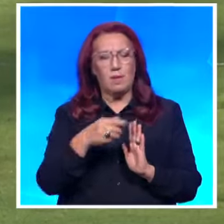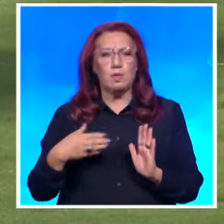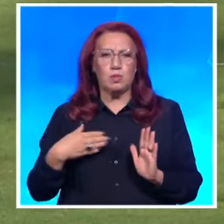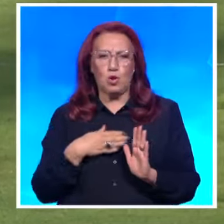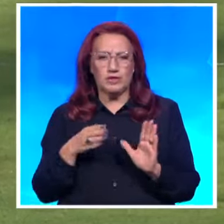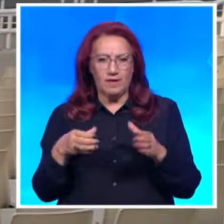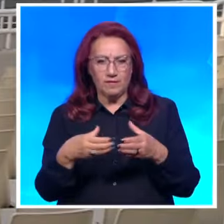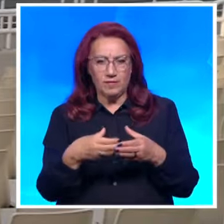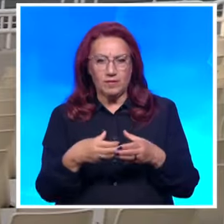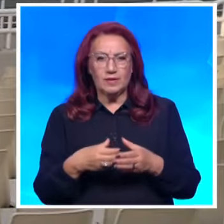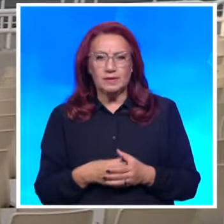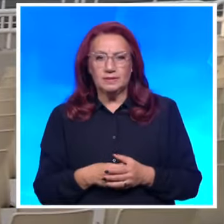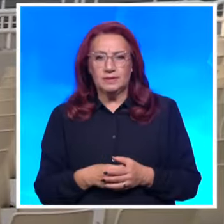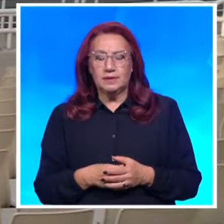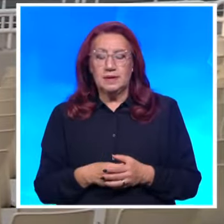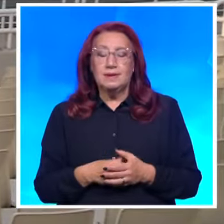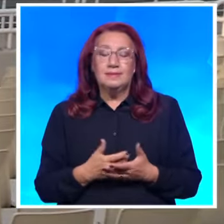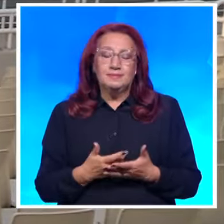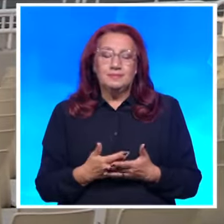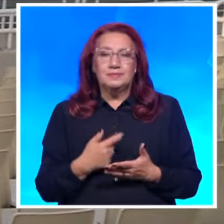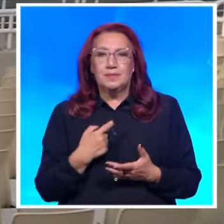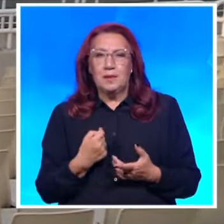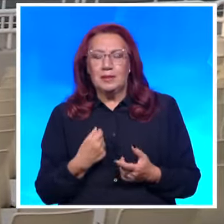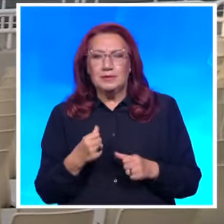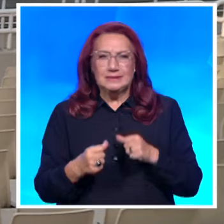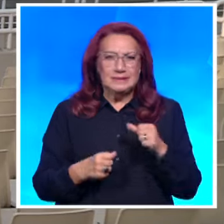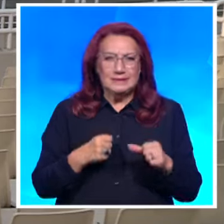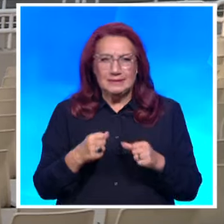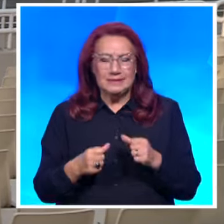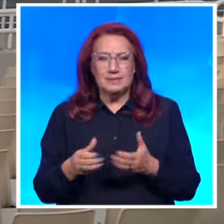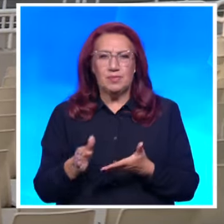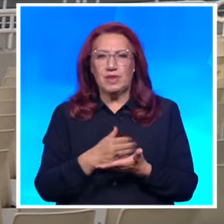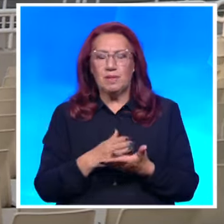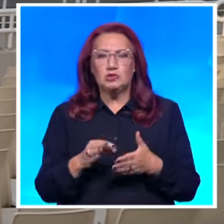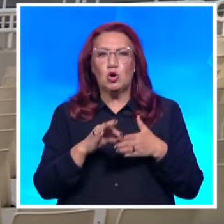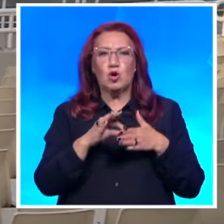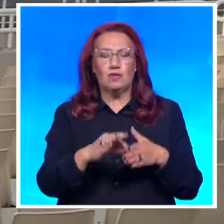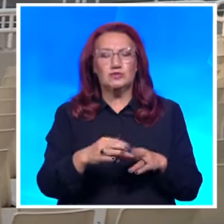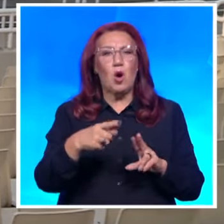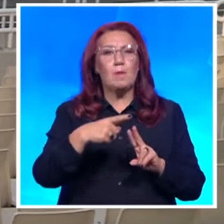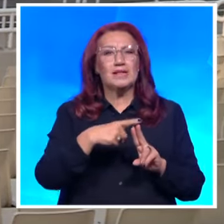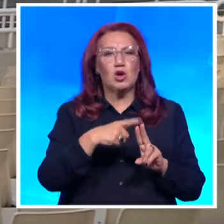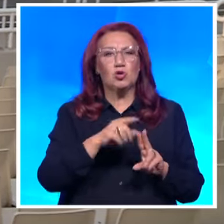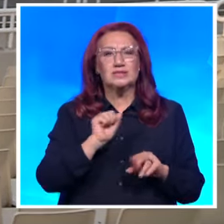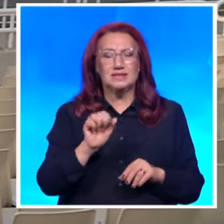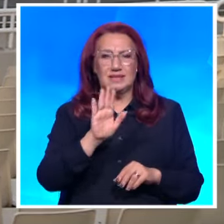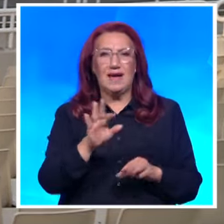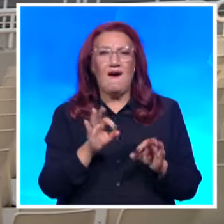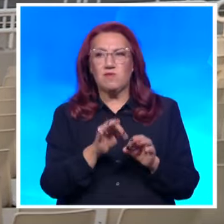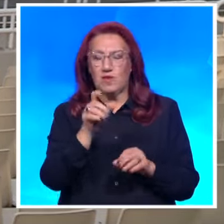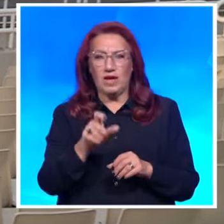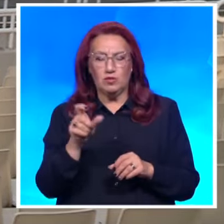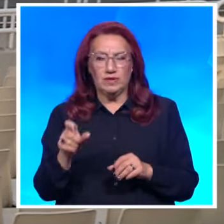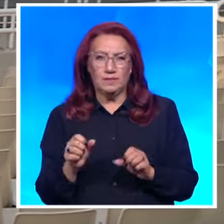И на фона на, можем да кажем, напрежението между ръководството на Панатинаикос и феновете се очакват, според думите на клубни служители,